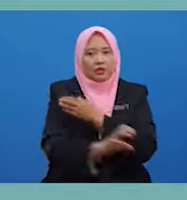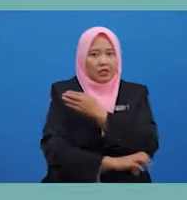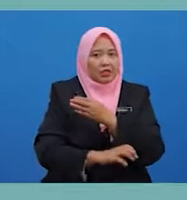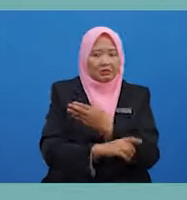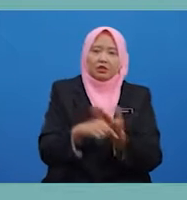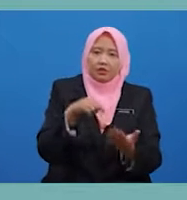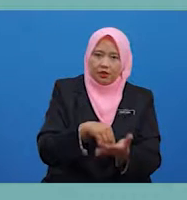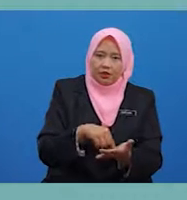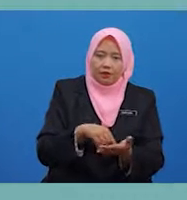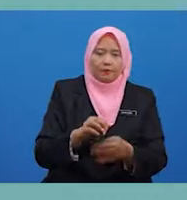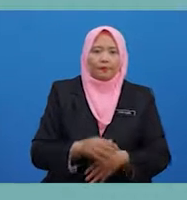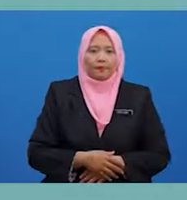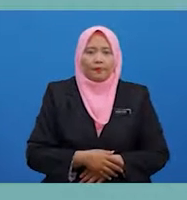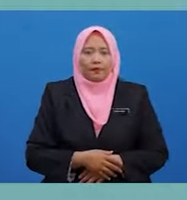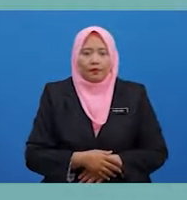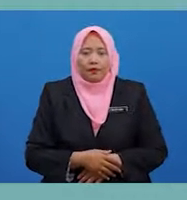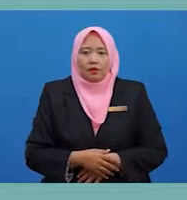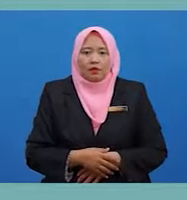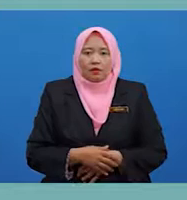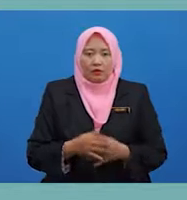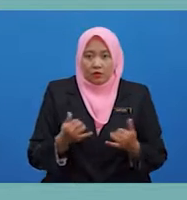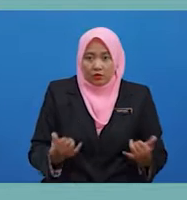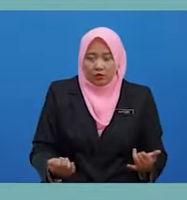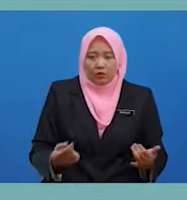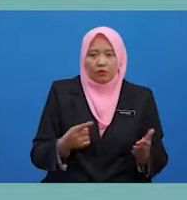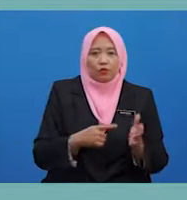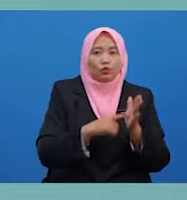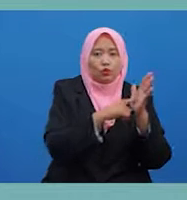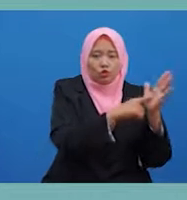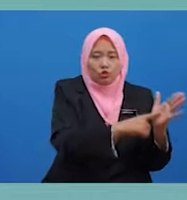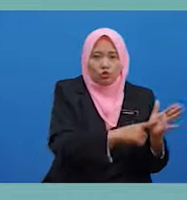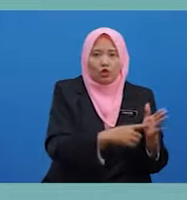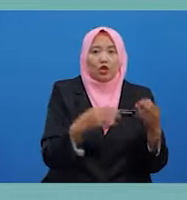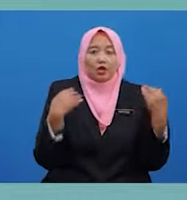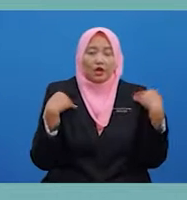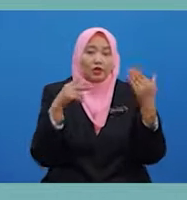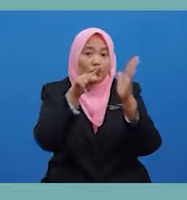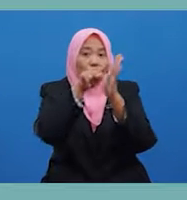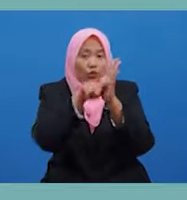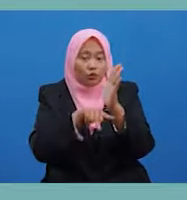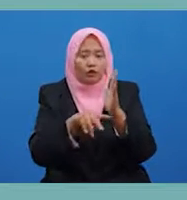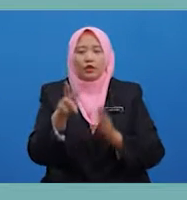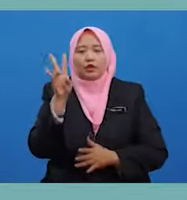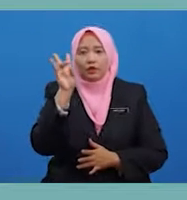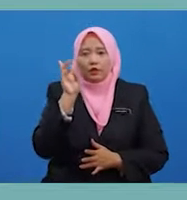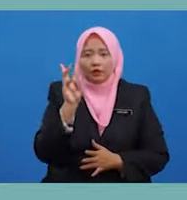Keadaan ini menunjukkan bahawa terdapat pengurangan seramai